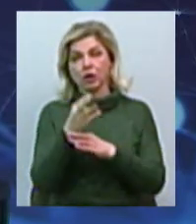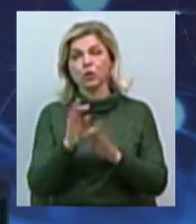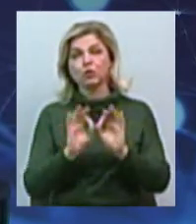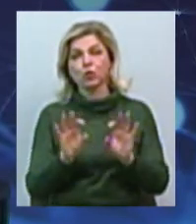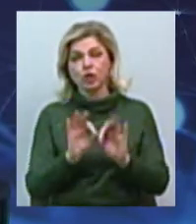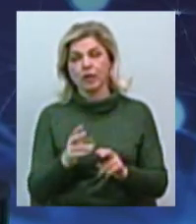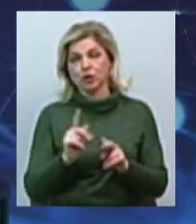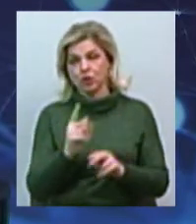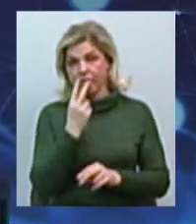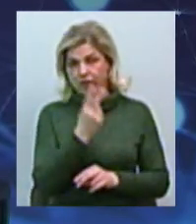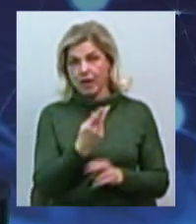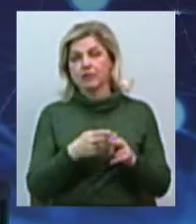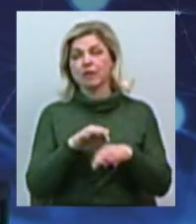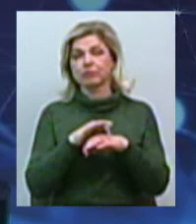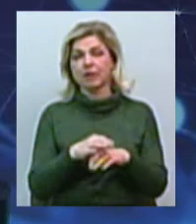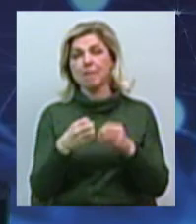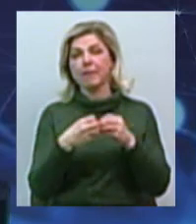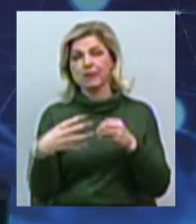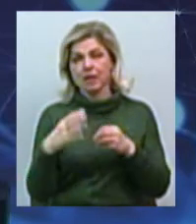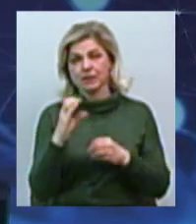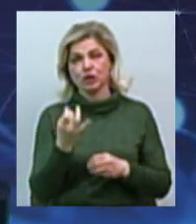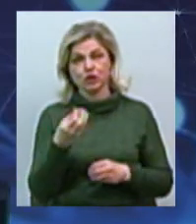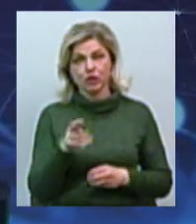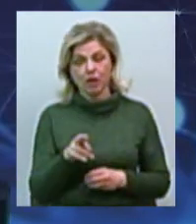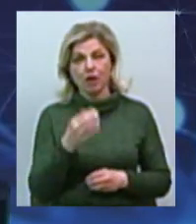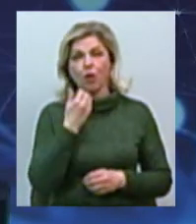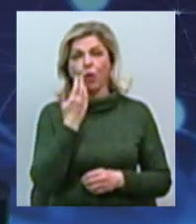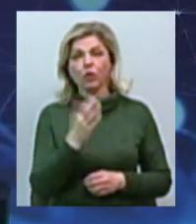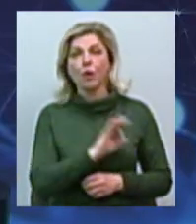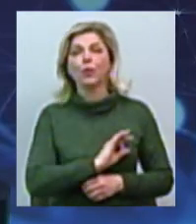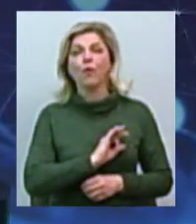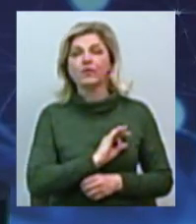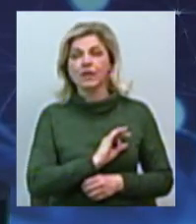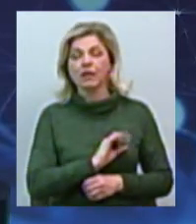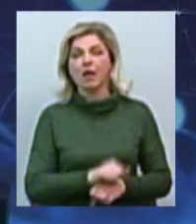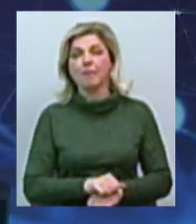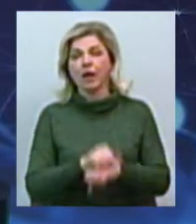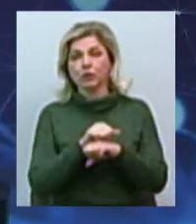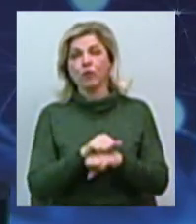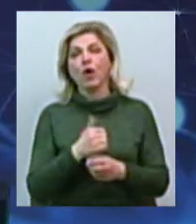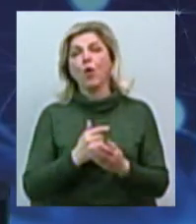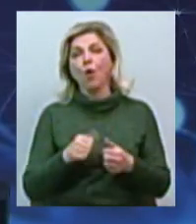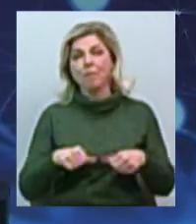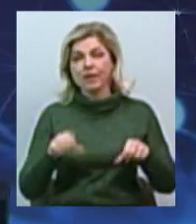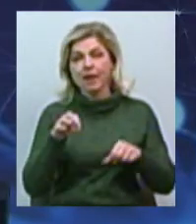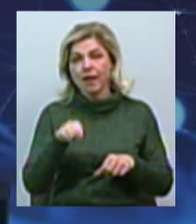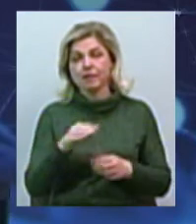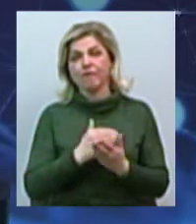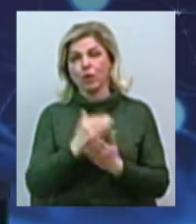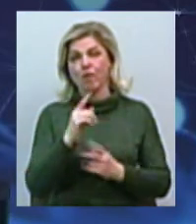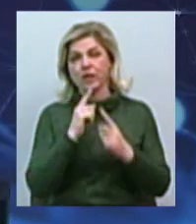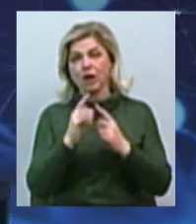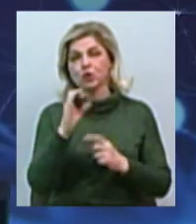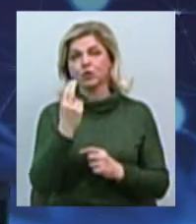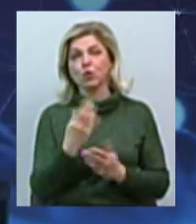якраз відбувалося 15 січня, коли профспілки пікетували Комітет Верховної Ради соціальної політики